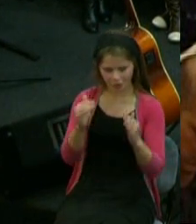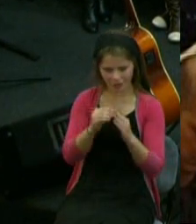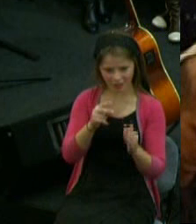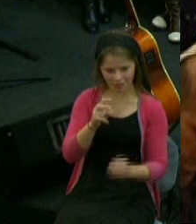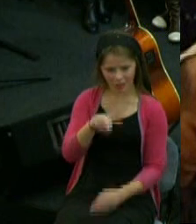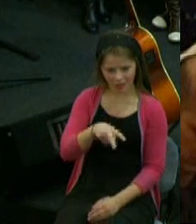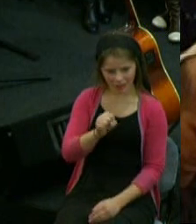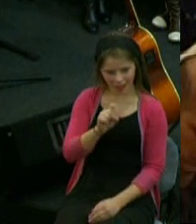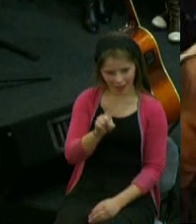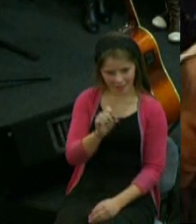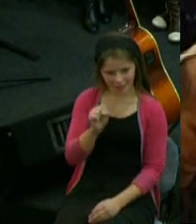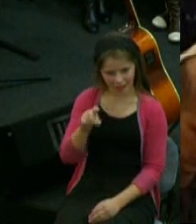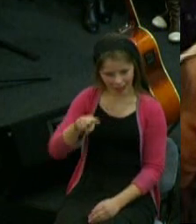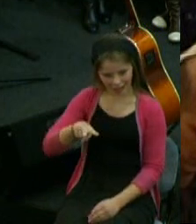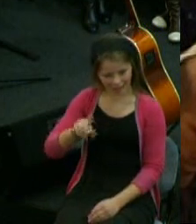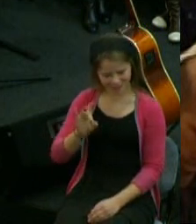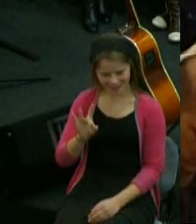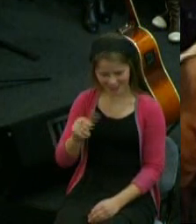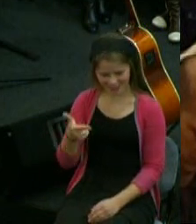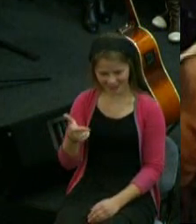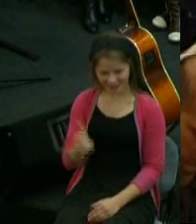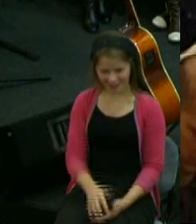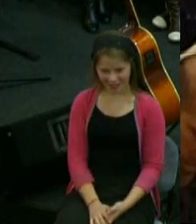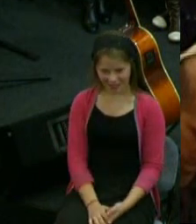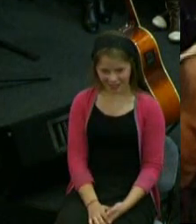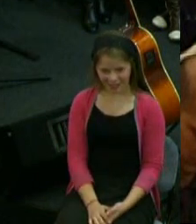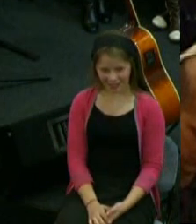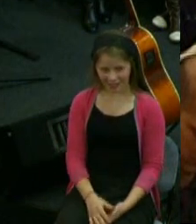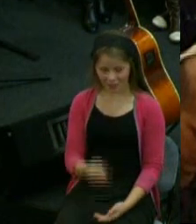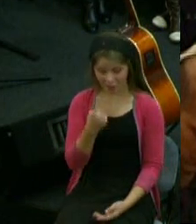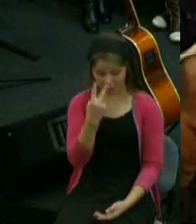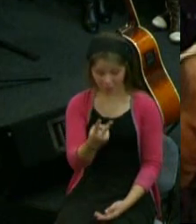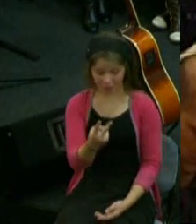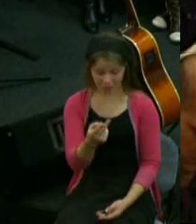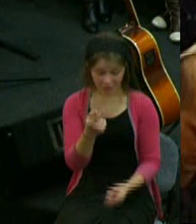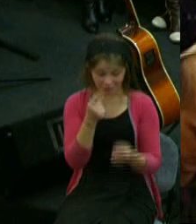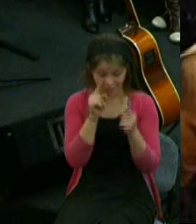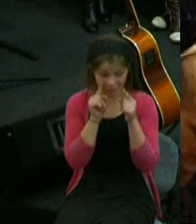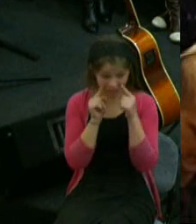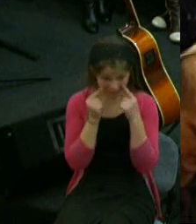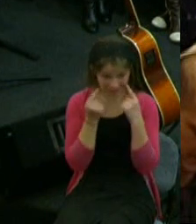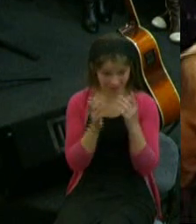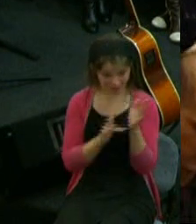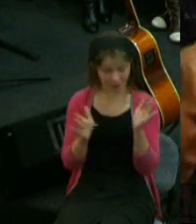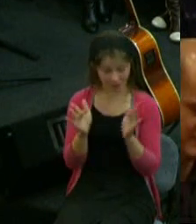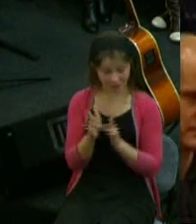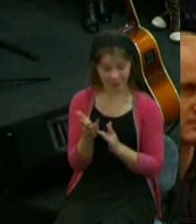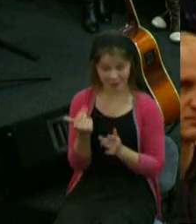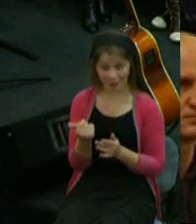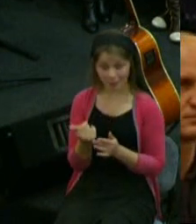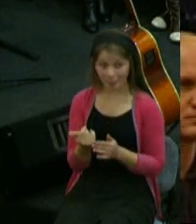дім Лазаря, коли сказали ось цю історію, побачивши ці обставини, написано, Він прослізився.